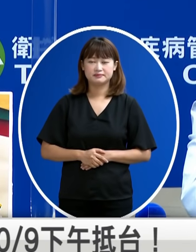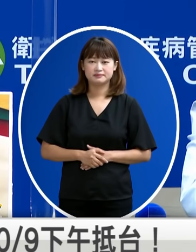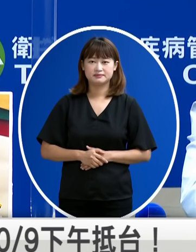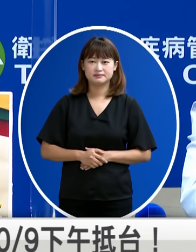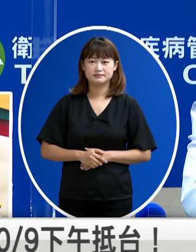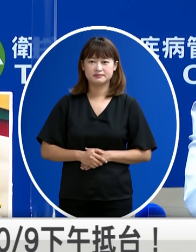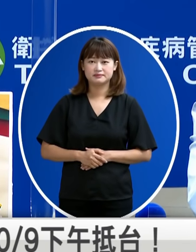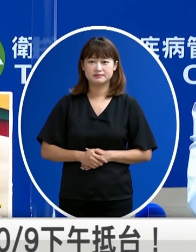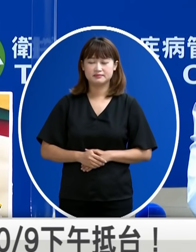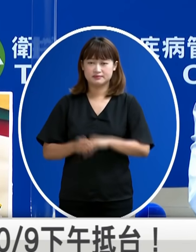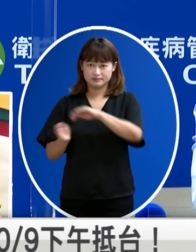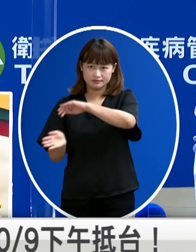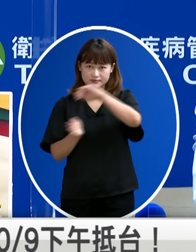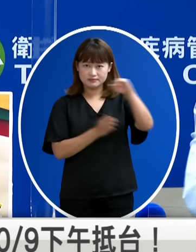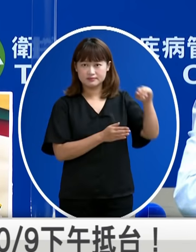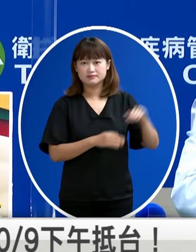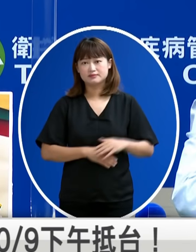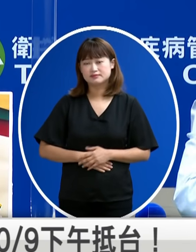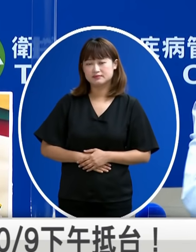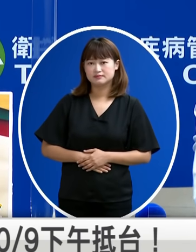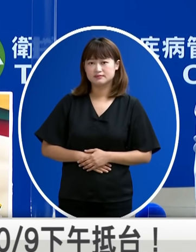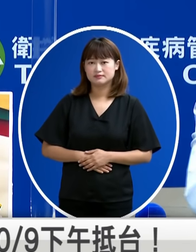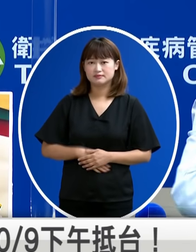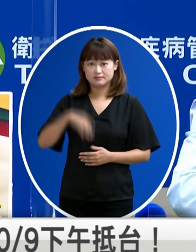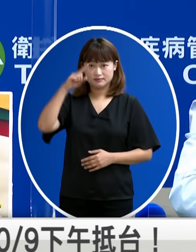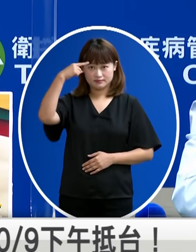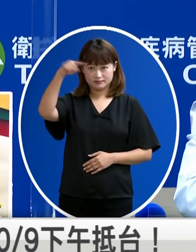好，那另外一个就是我们还宣布就是